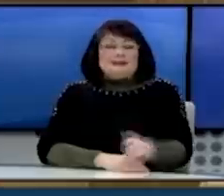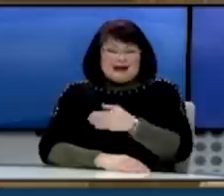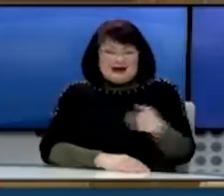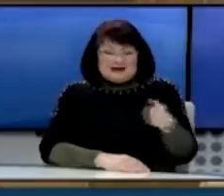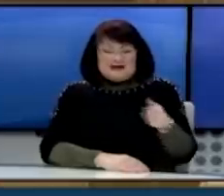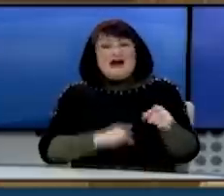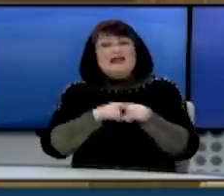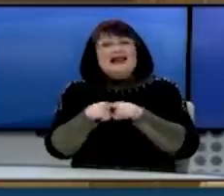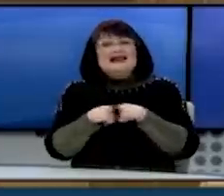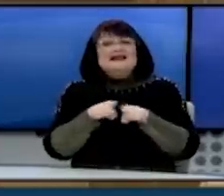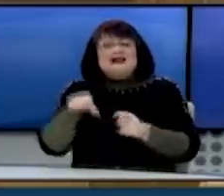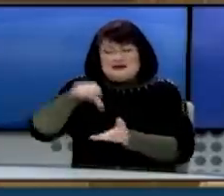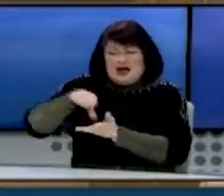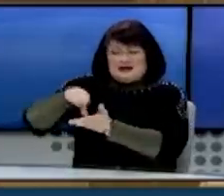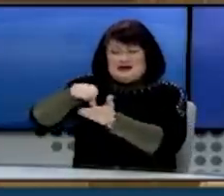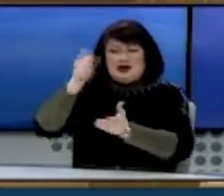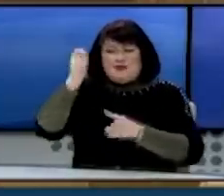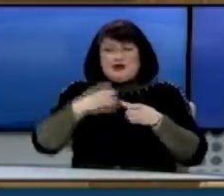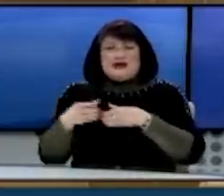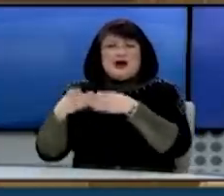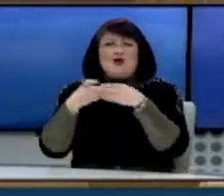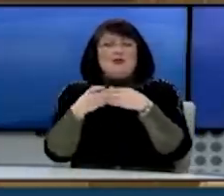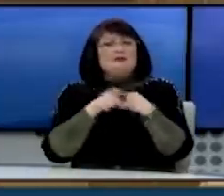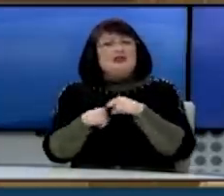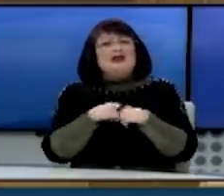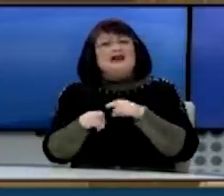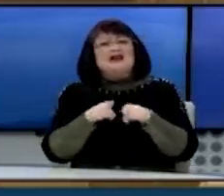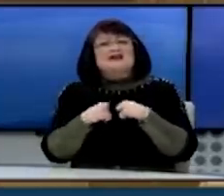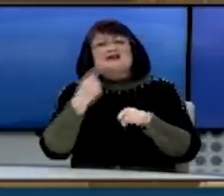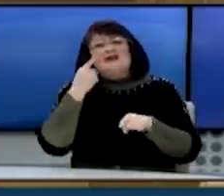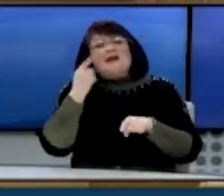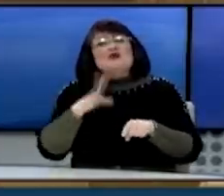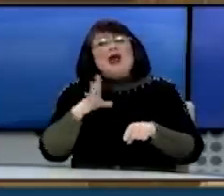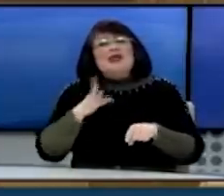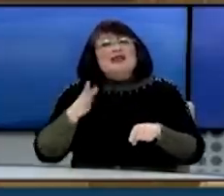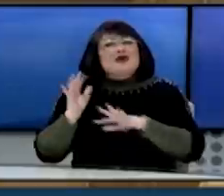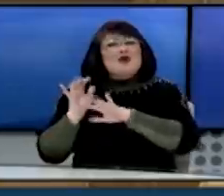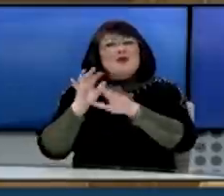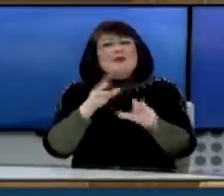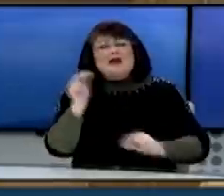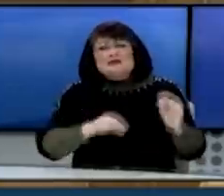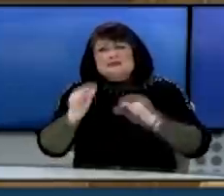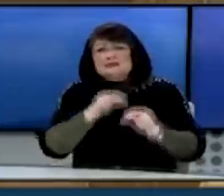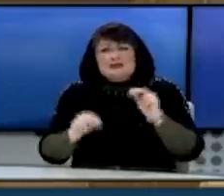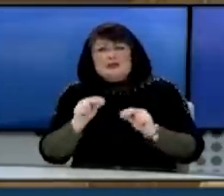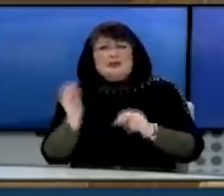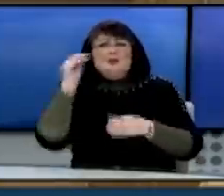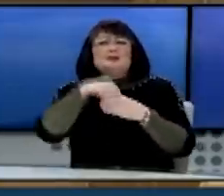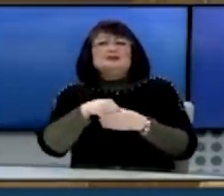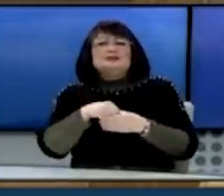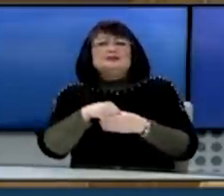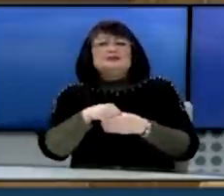καμιά σχέση με τα αστικά κόμματα που βλέπουν τη συμμετοχή της βάσης τους, του λαού, στις πολιτικές εξελίξεις